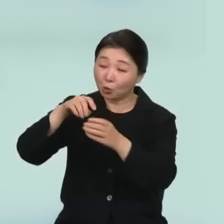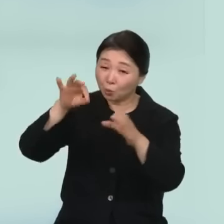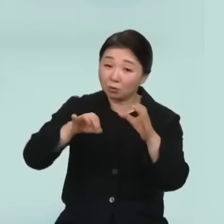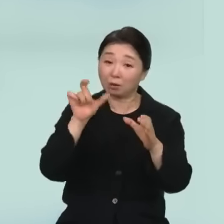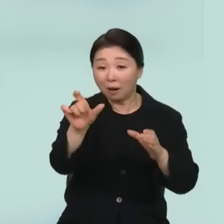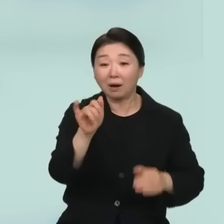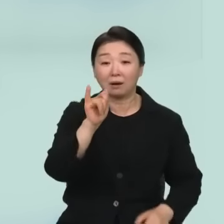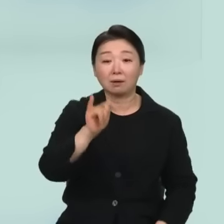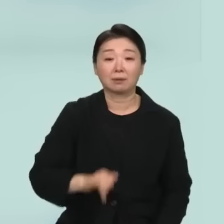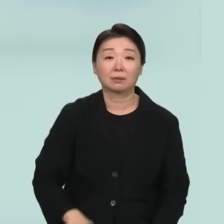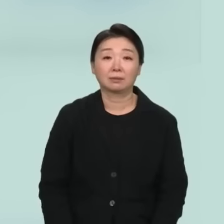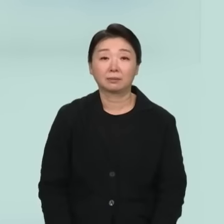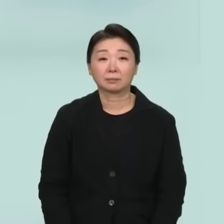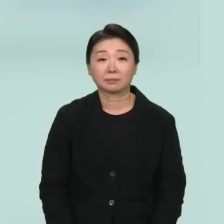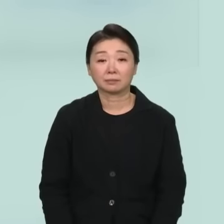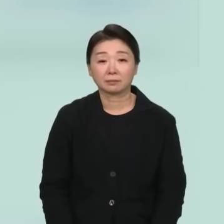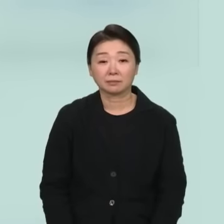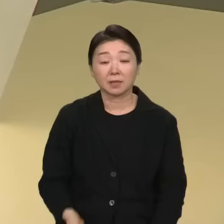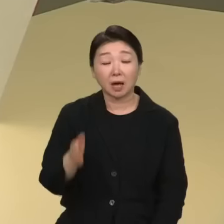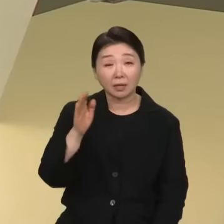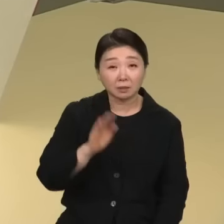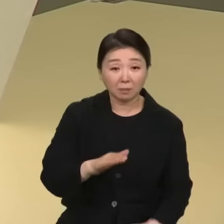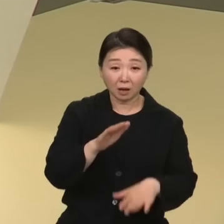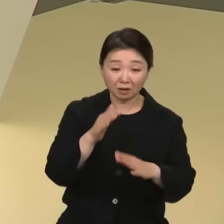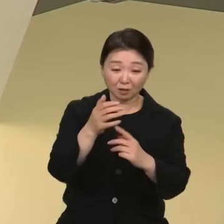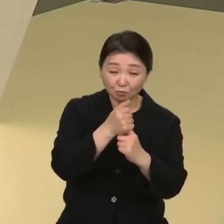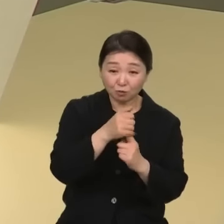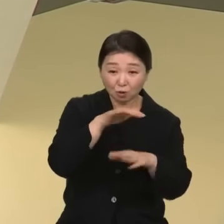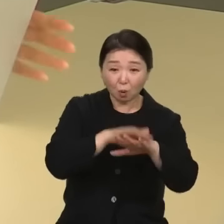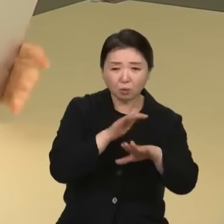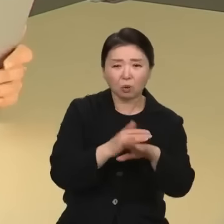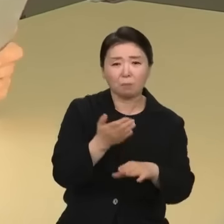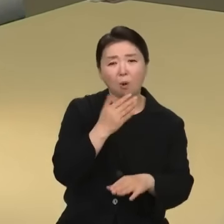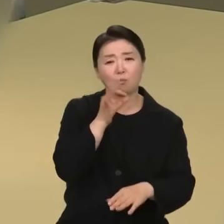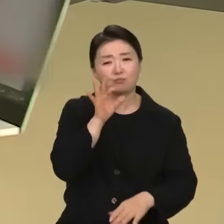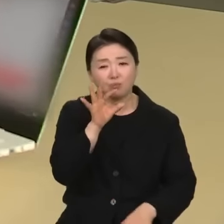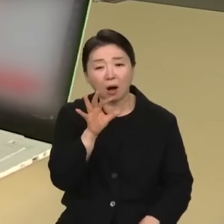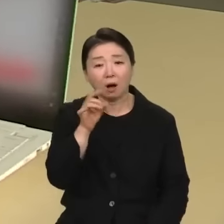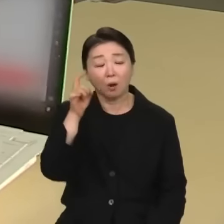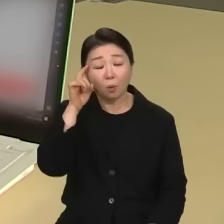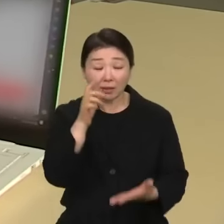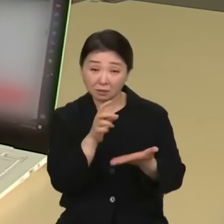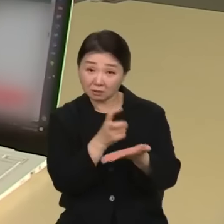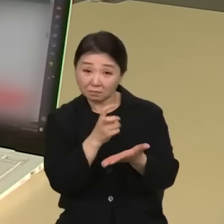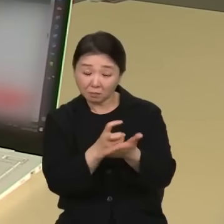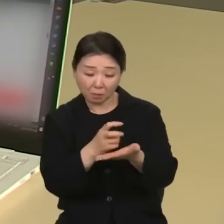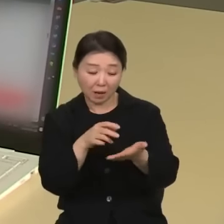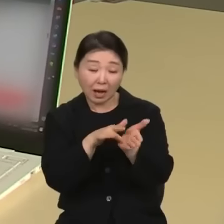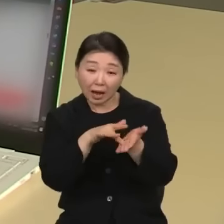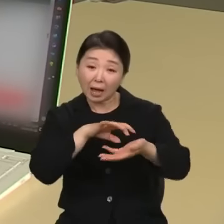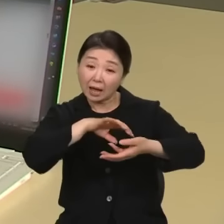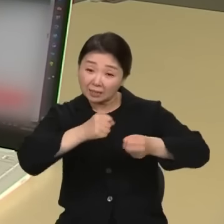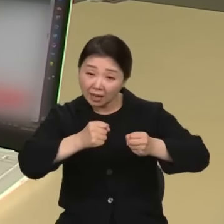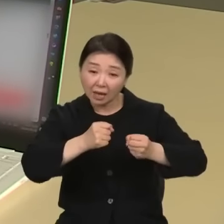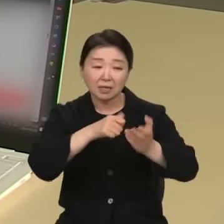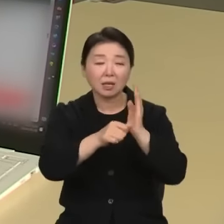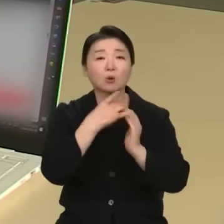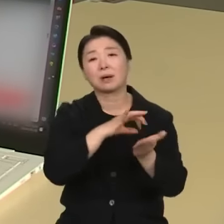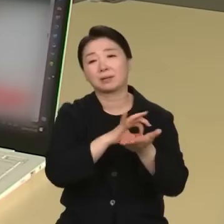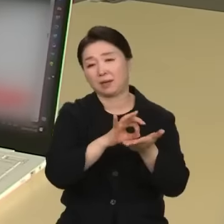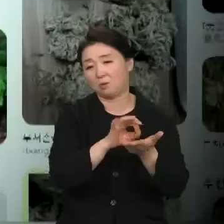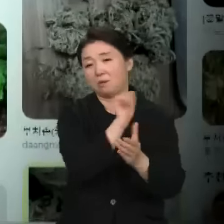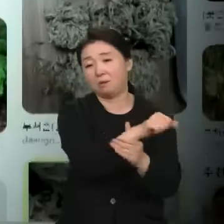표기해놓은 곳도 있습니다. 하지만 부처손은 식용이 불가합니다. 현행법상 한약 재료 등으로만 사용할 수